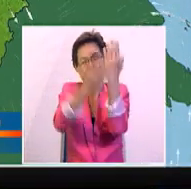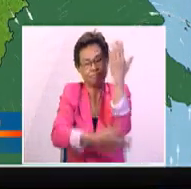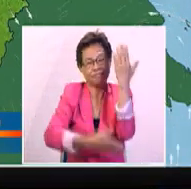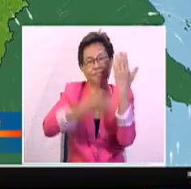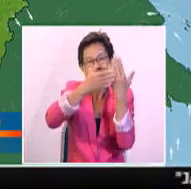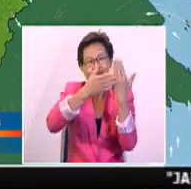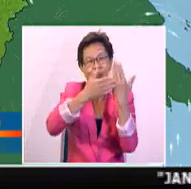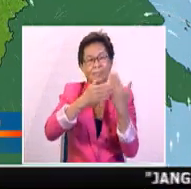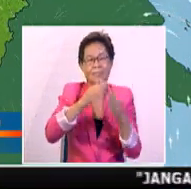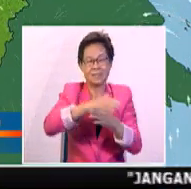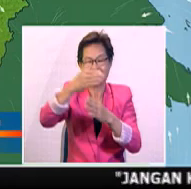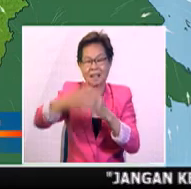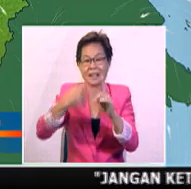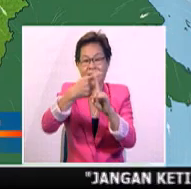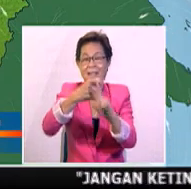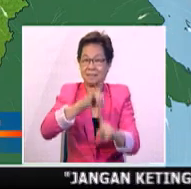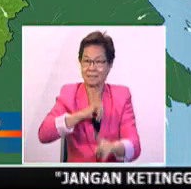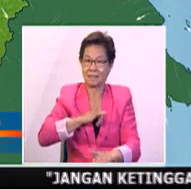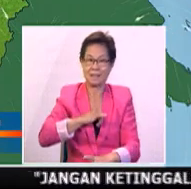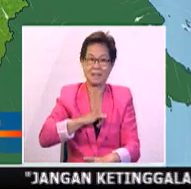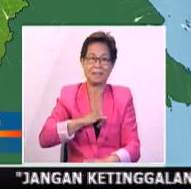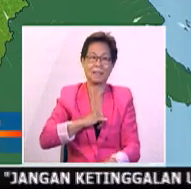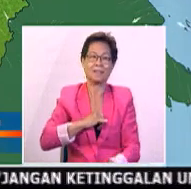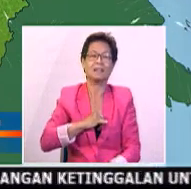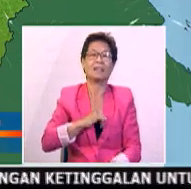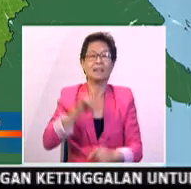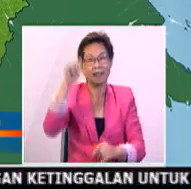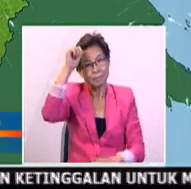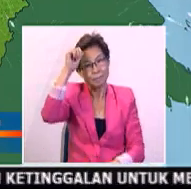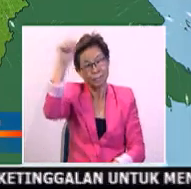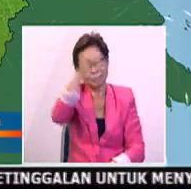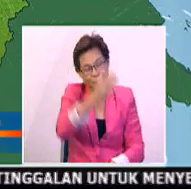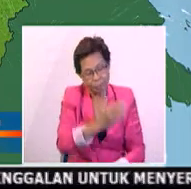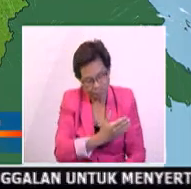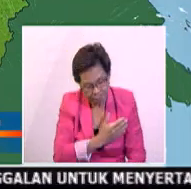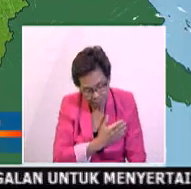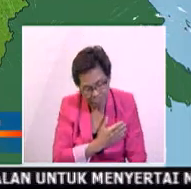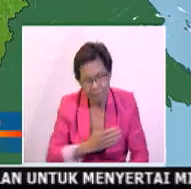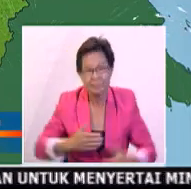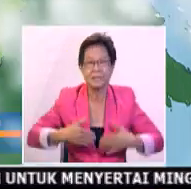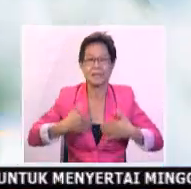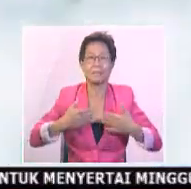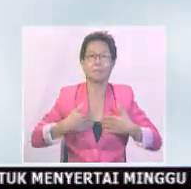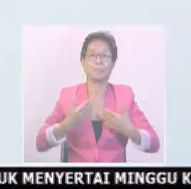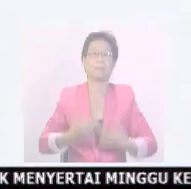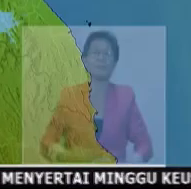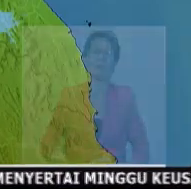Malaysia. Sekian sahaja dari saya, Syafini Ramli. Assalamualaikum dan salam sejahtera.